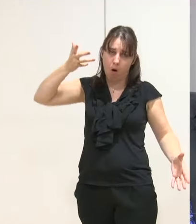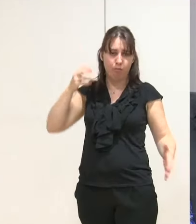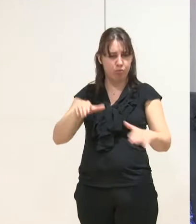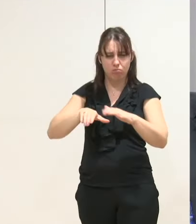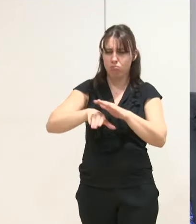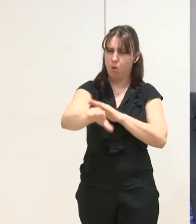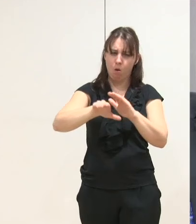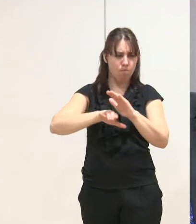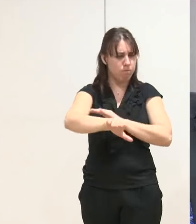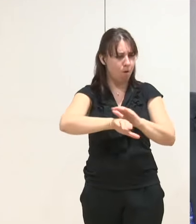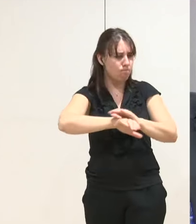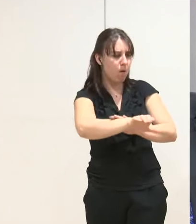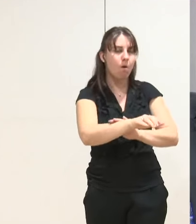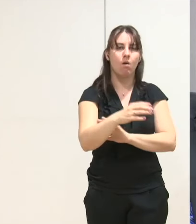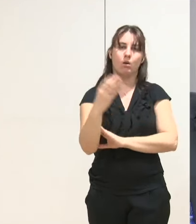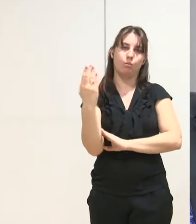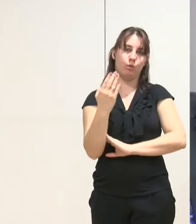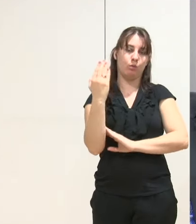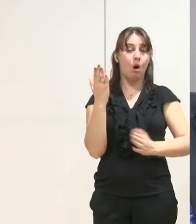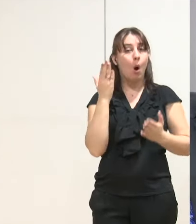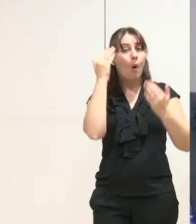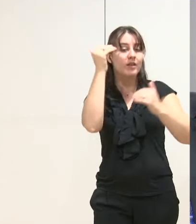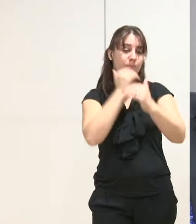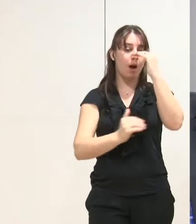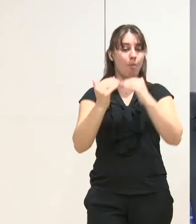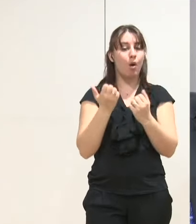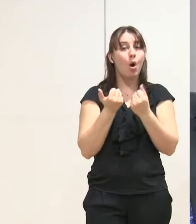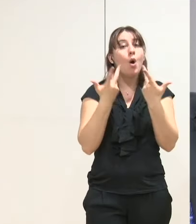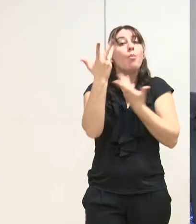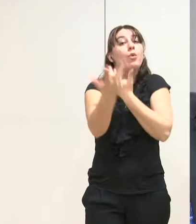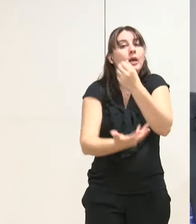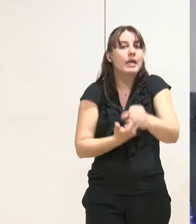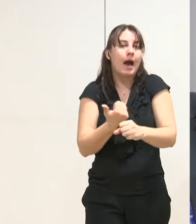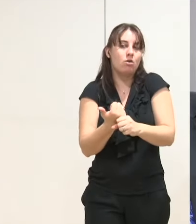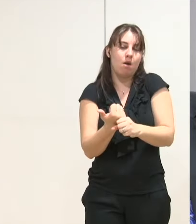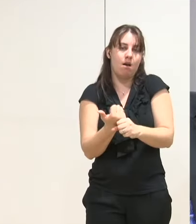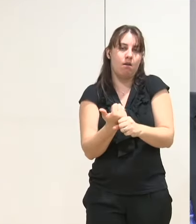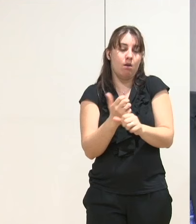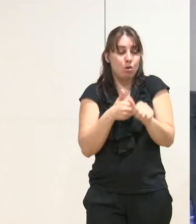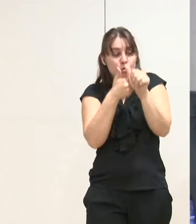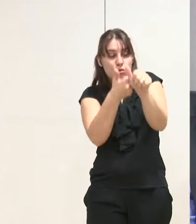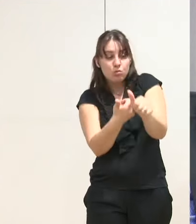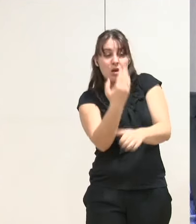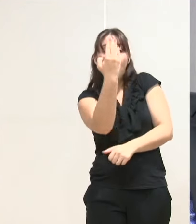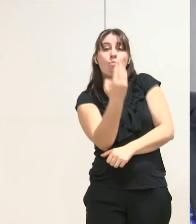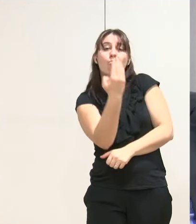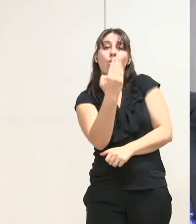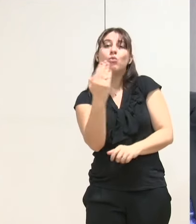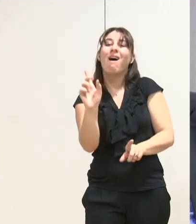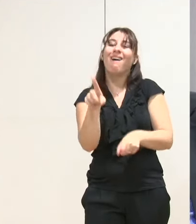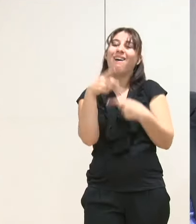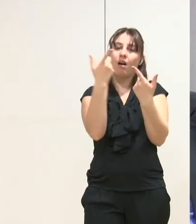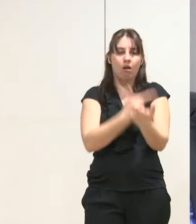considérables nous espérons que ce plan pluriannuel sera la hauteur des besoins exprimés je